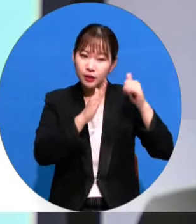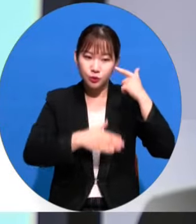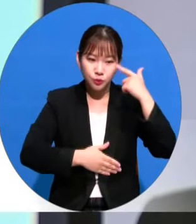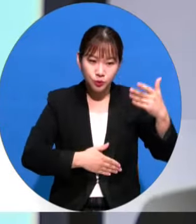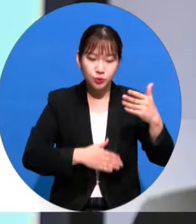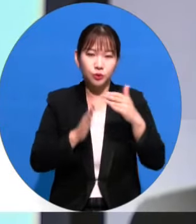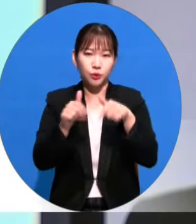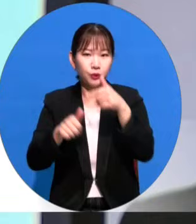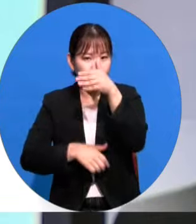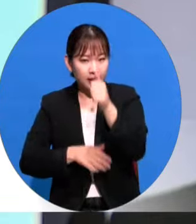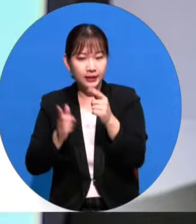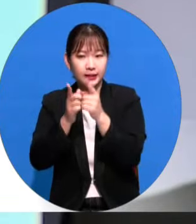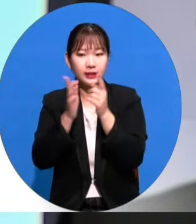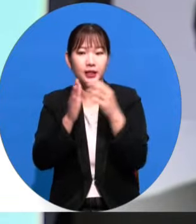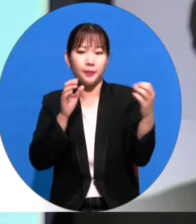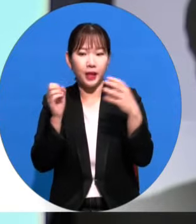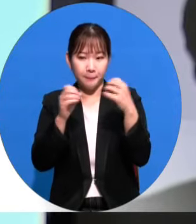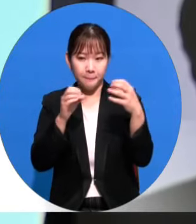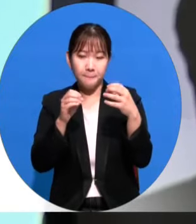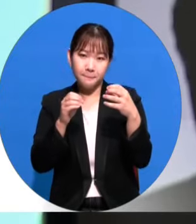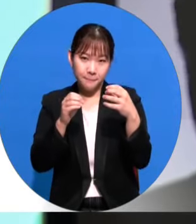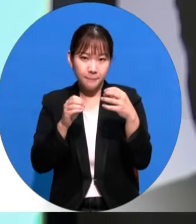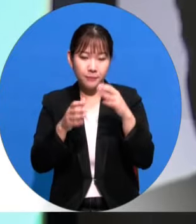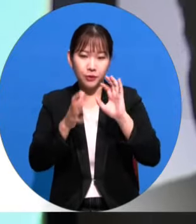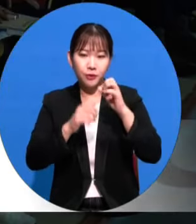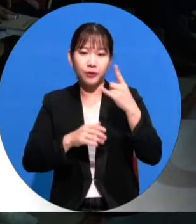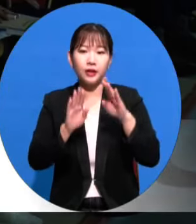교육감이 직접 답하는 토론회가 열렸습니다.